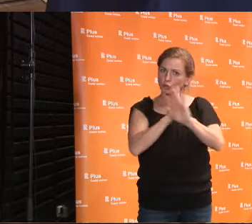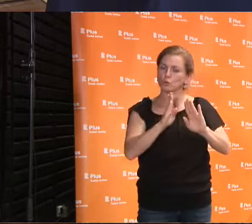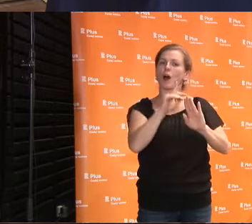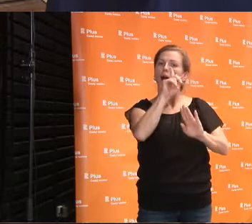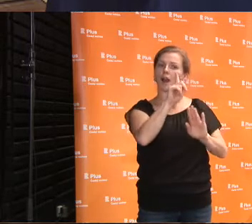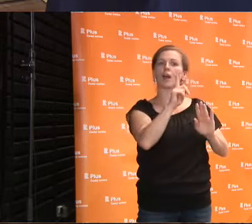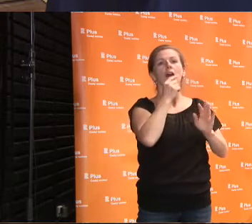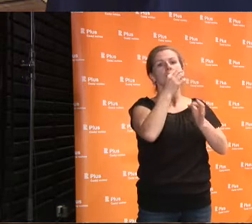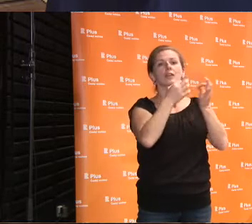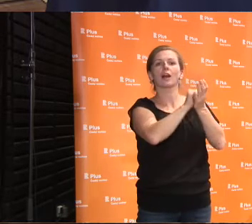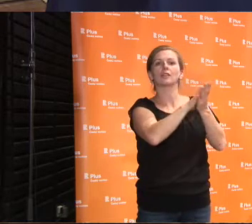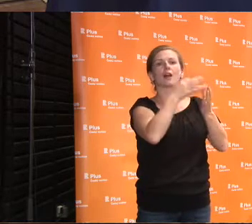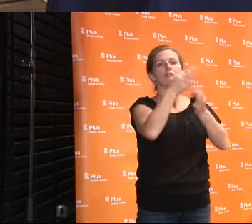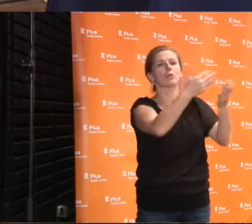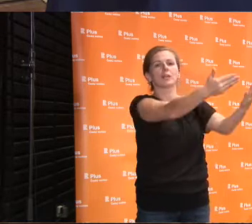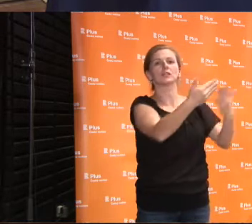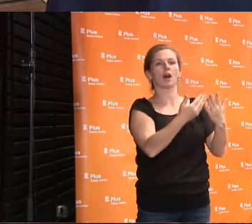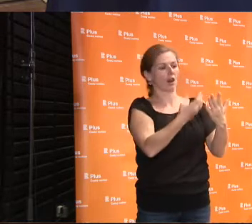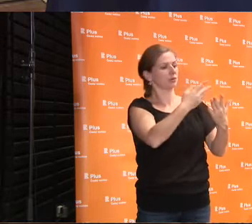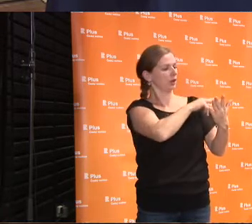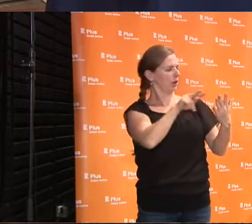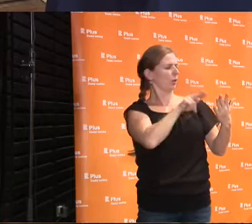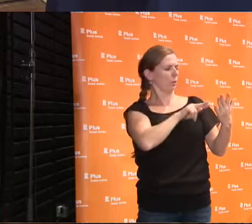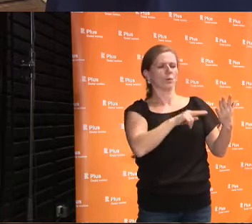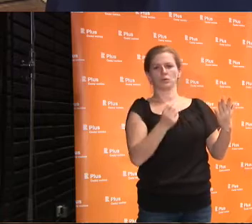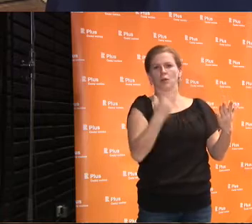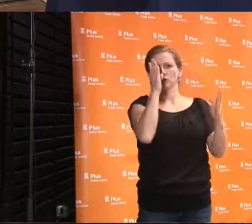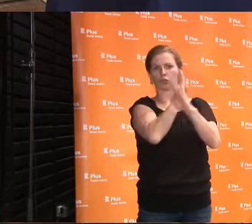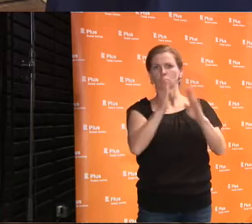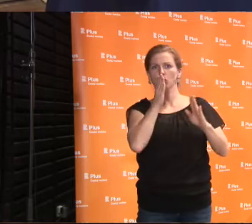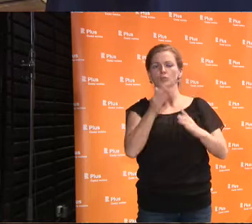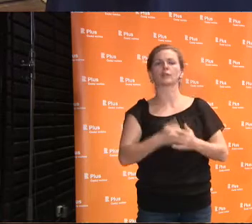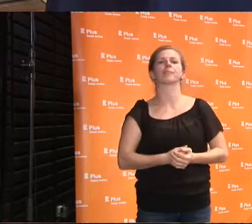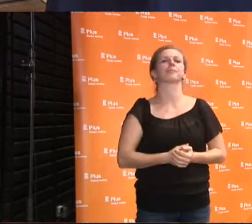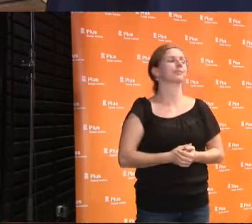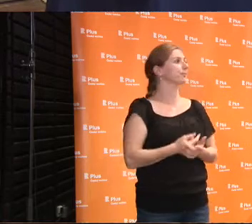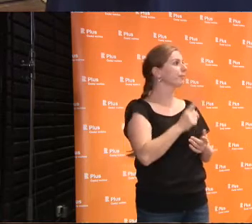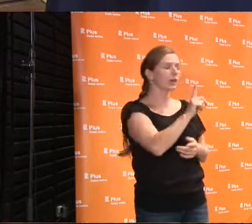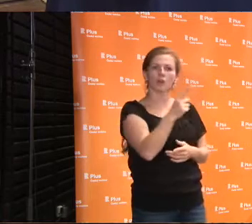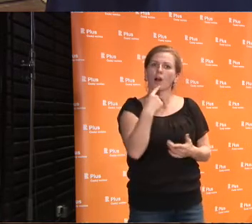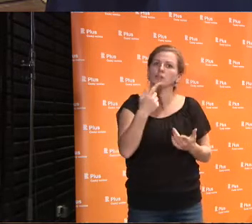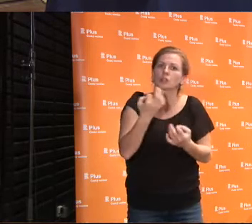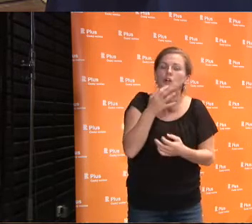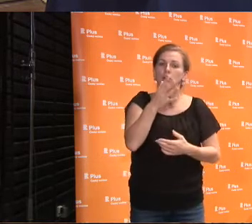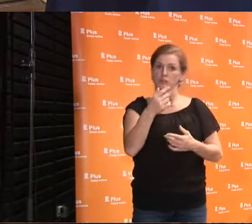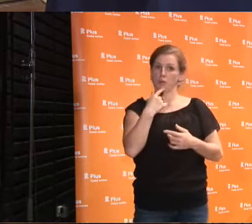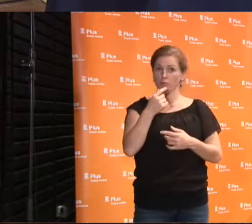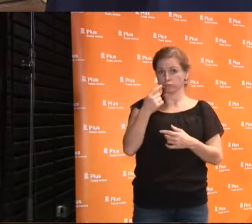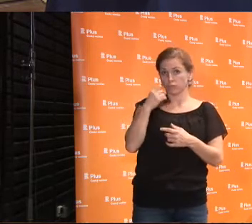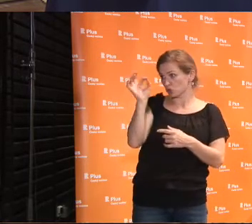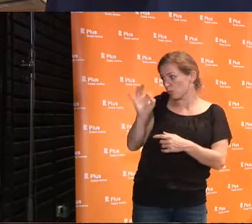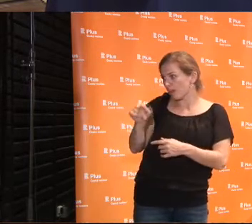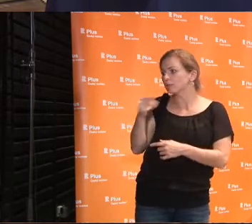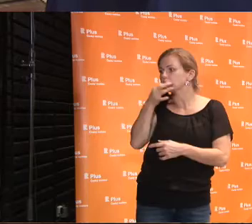práci. Pane Špidlo, vás neděsí třeba to, že za nás počítač už dokáže napsat novinový článek nebo sportovní reportáž, že